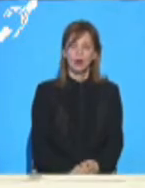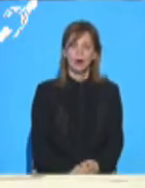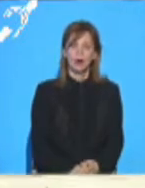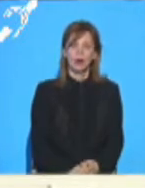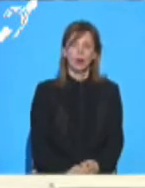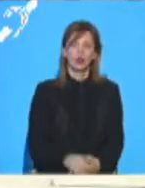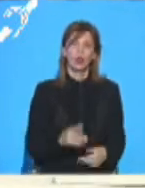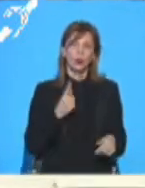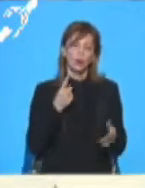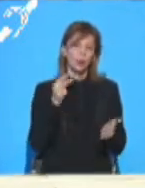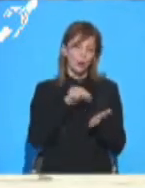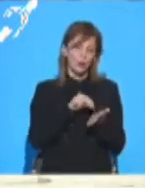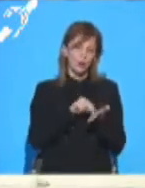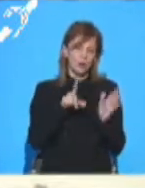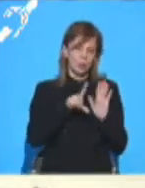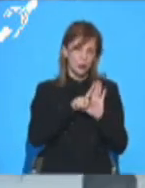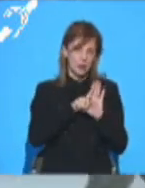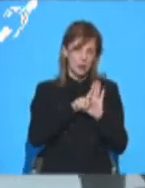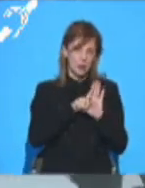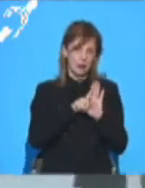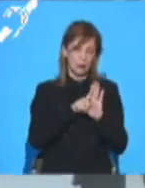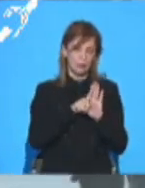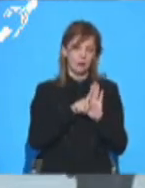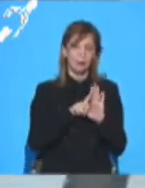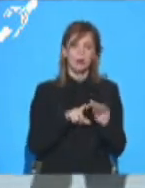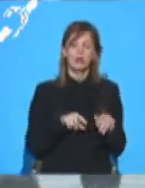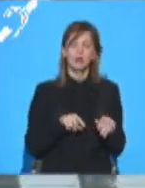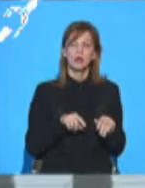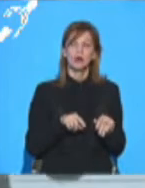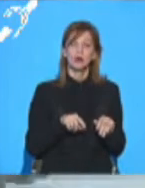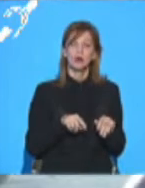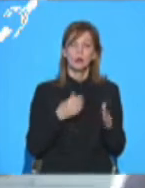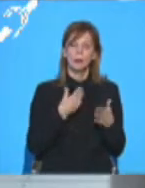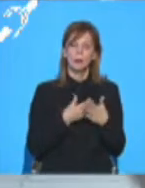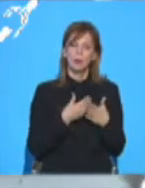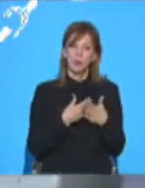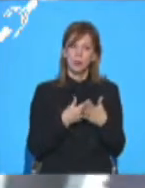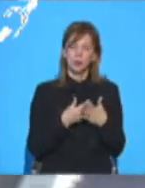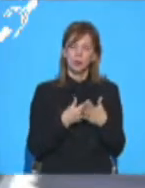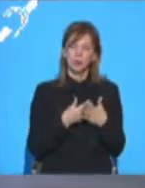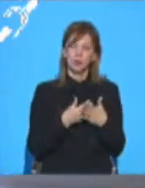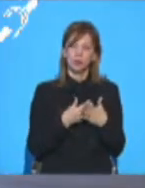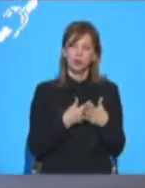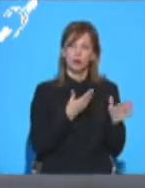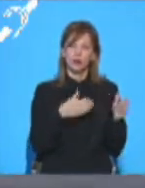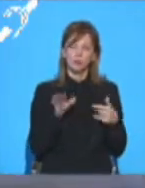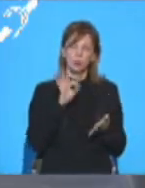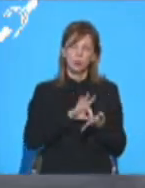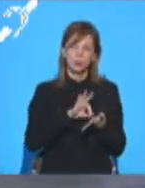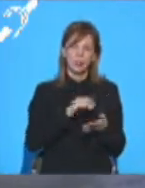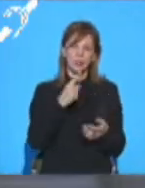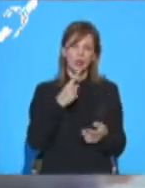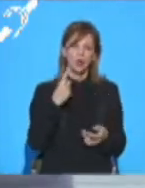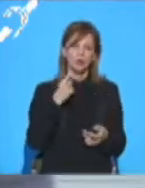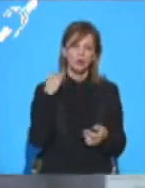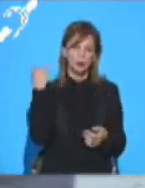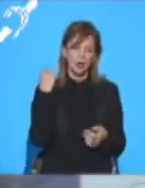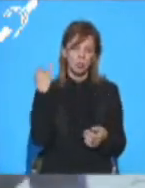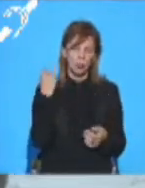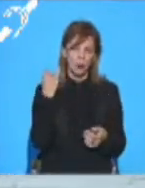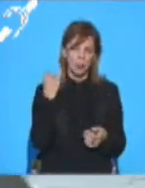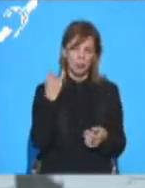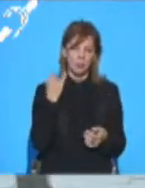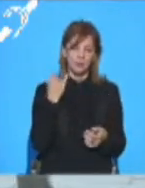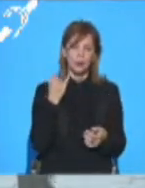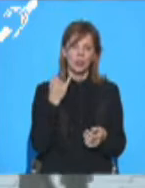Potrivit unei propuneri legislative aflată pe site-ul CNAS, secțiunea Transparență Decizională, începând cu data de 1 a lunii următoare, celei